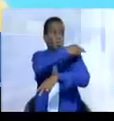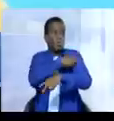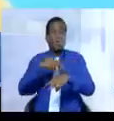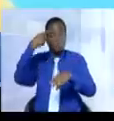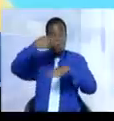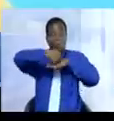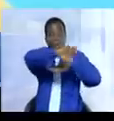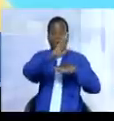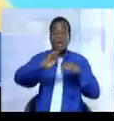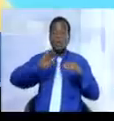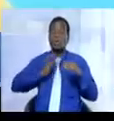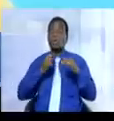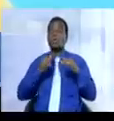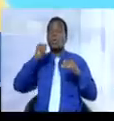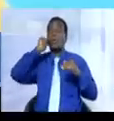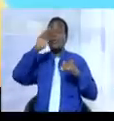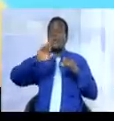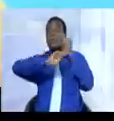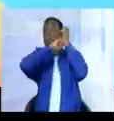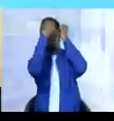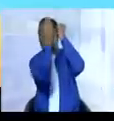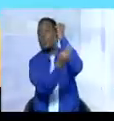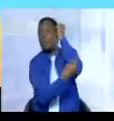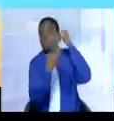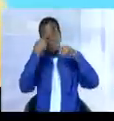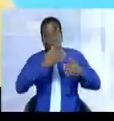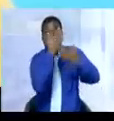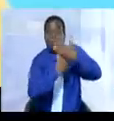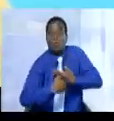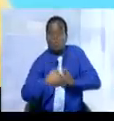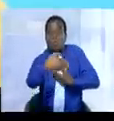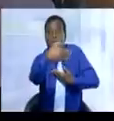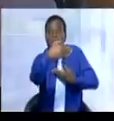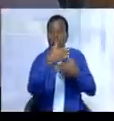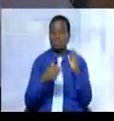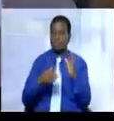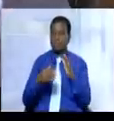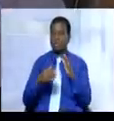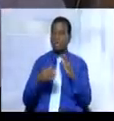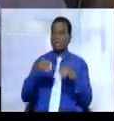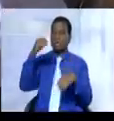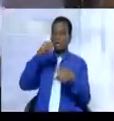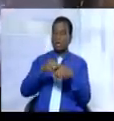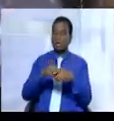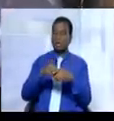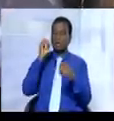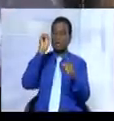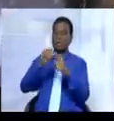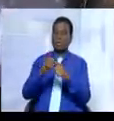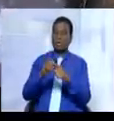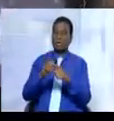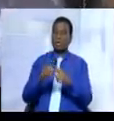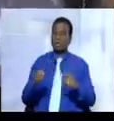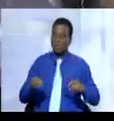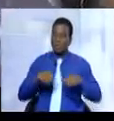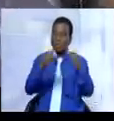matériel technique pour satisfaire, tant soit peu, nos malades dans nos salles d'hospice, le matériel technique. Et dans le but d'outiller les conseillers régionaux